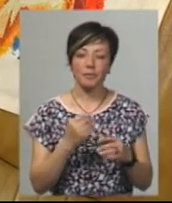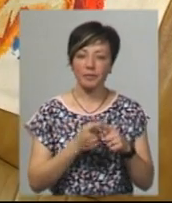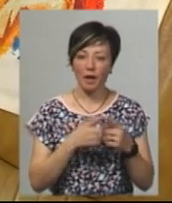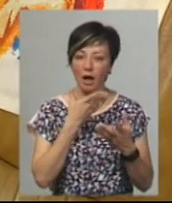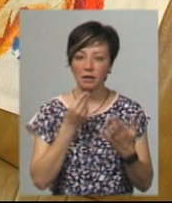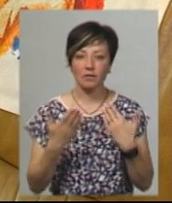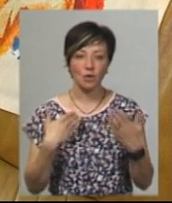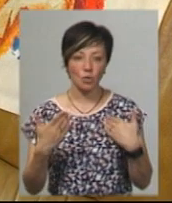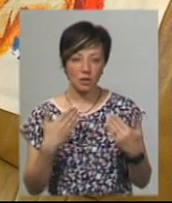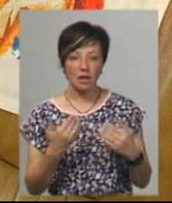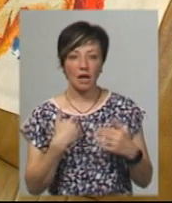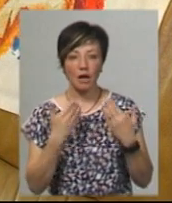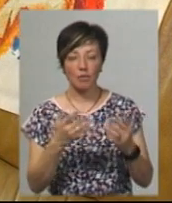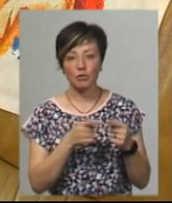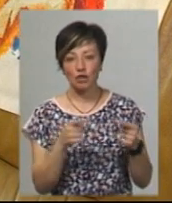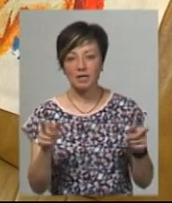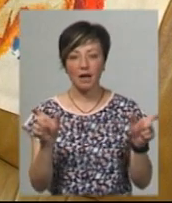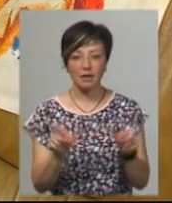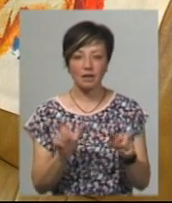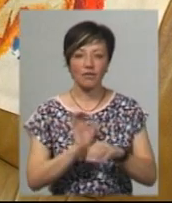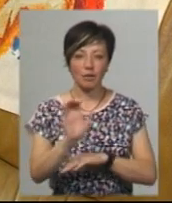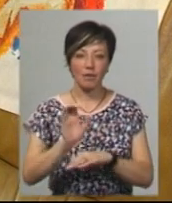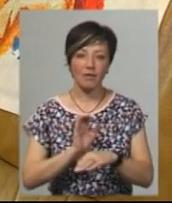гарних відносинах. І я її під час карантину